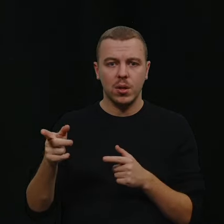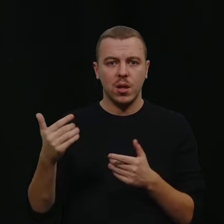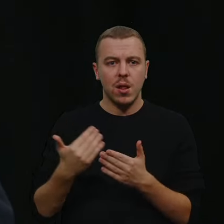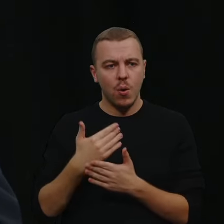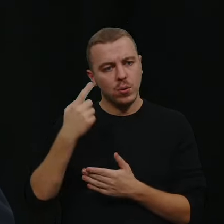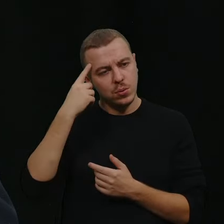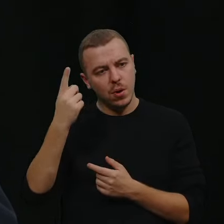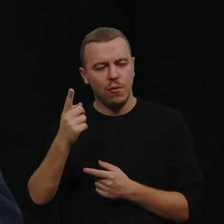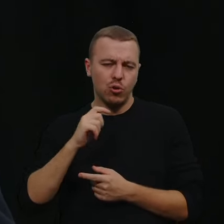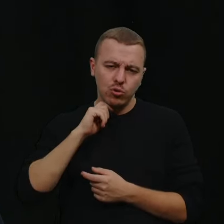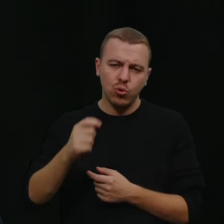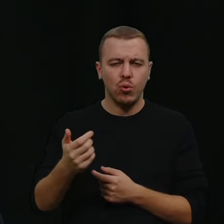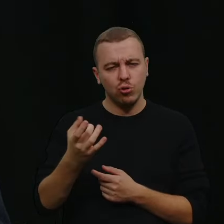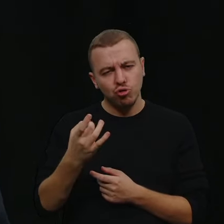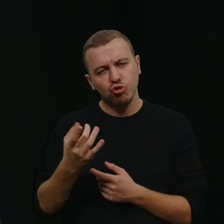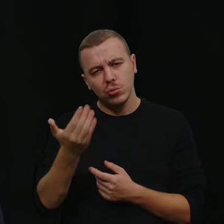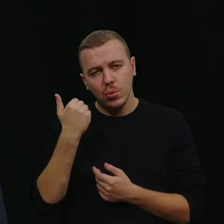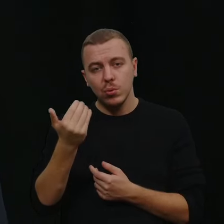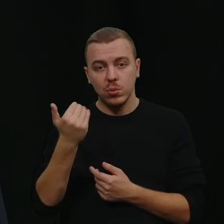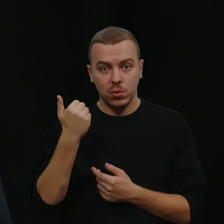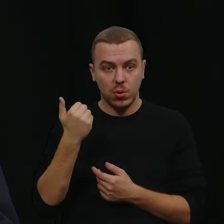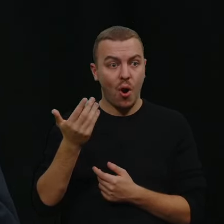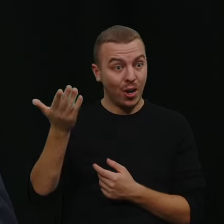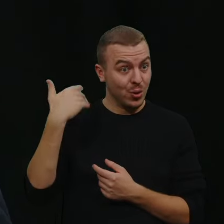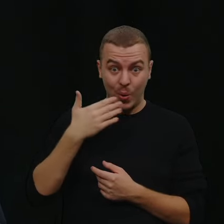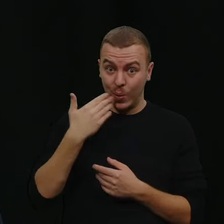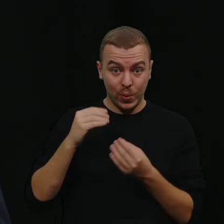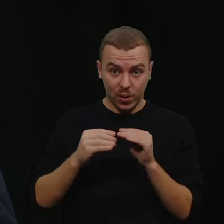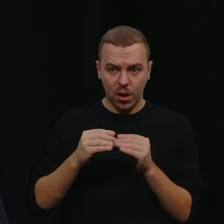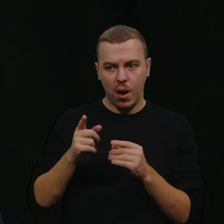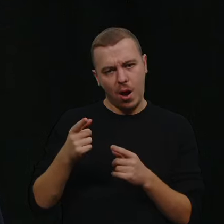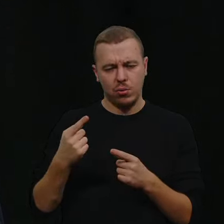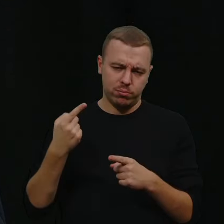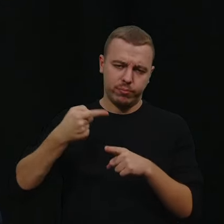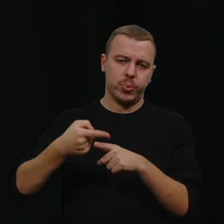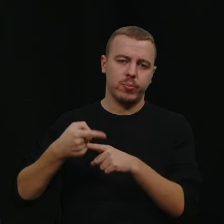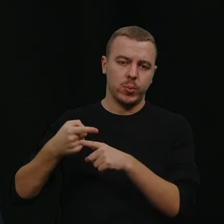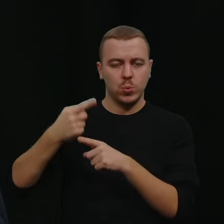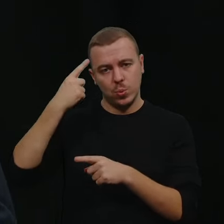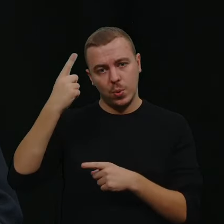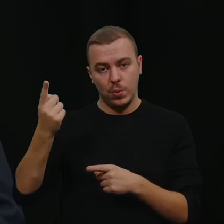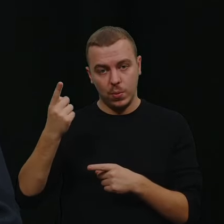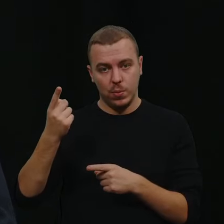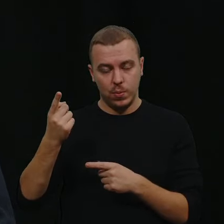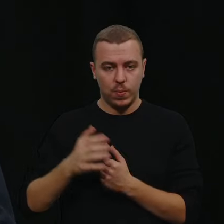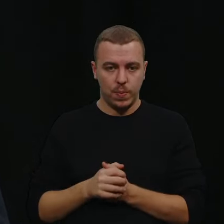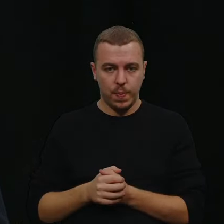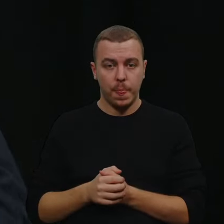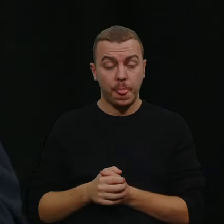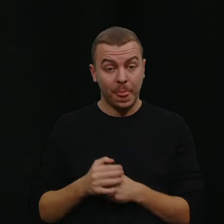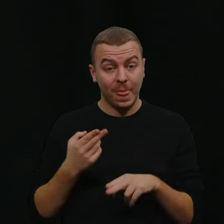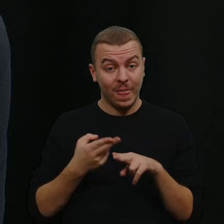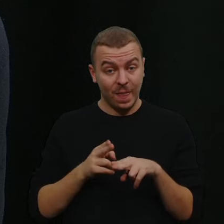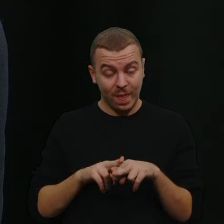reiškia, reikalavimai, kurie nebuvo, reiškia, išreikšti tam tikruose dokumentuose, kada buvo kūrima valdančioji dauguma. Va čia